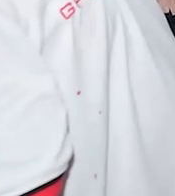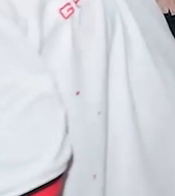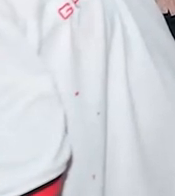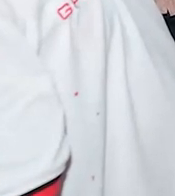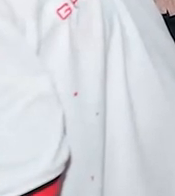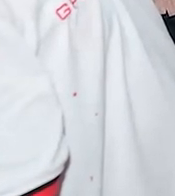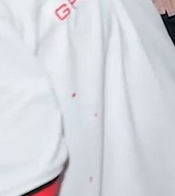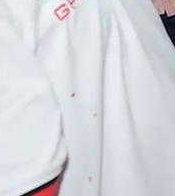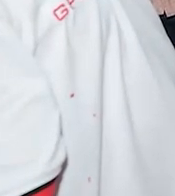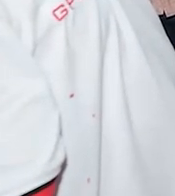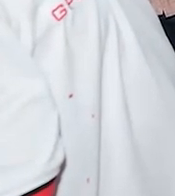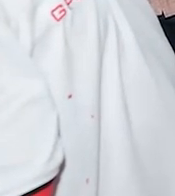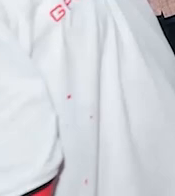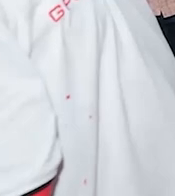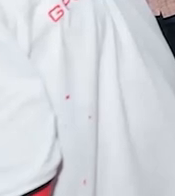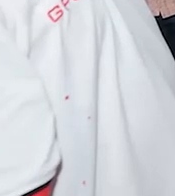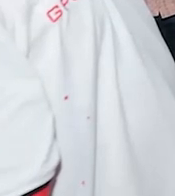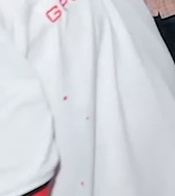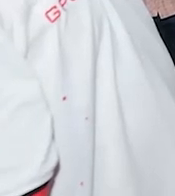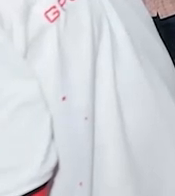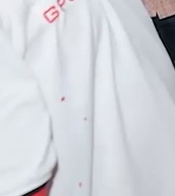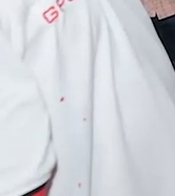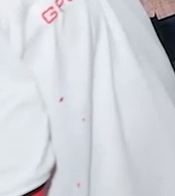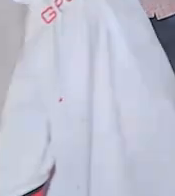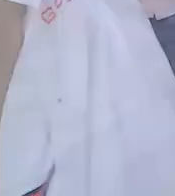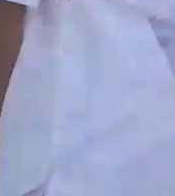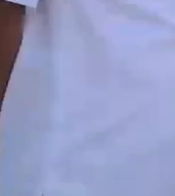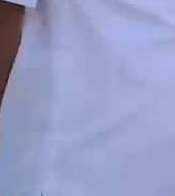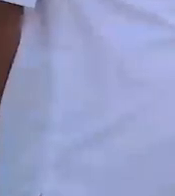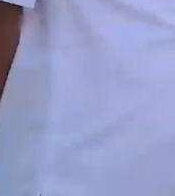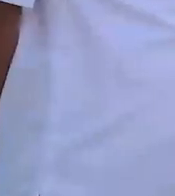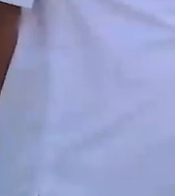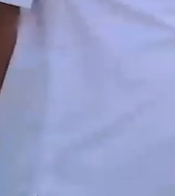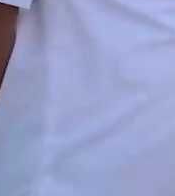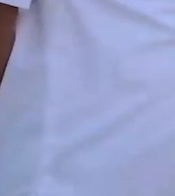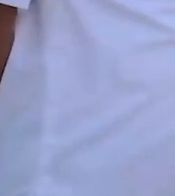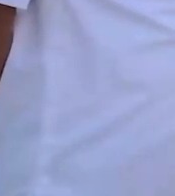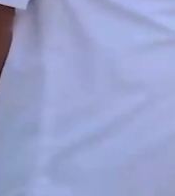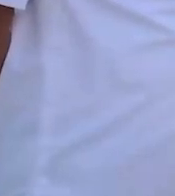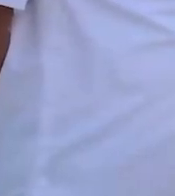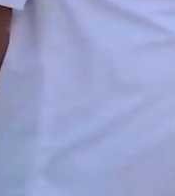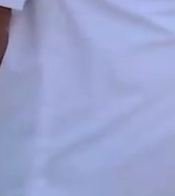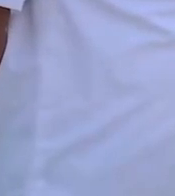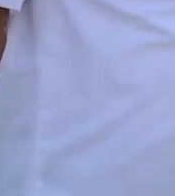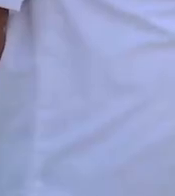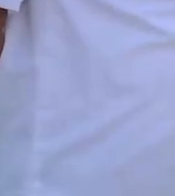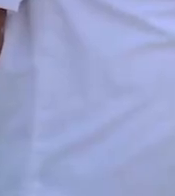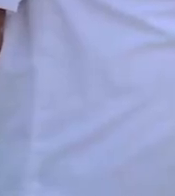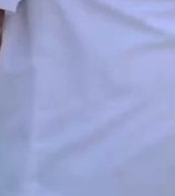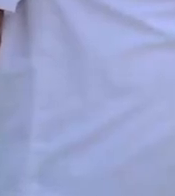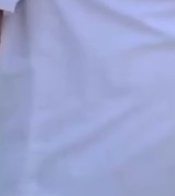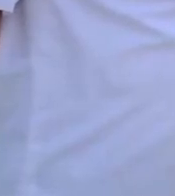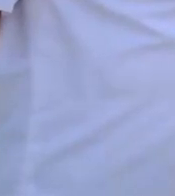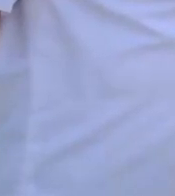pun, perancangan 23. Ulu Rejang 60 siap belum ada. Serian 25 yang siap hanya